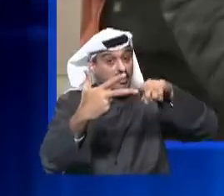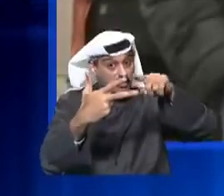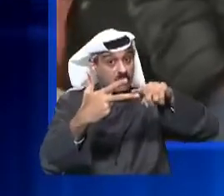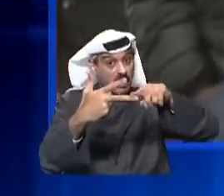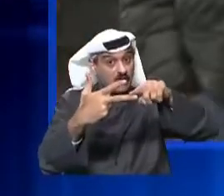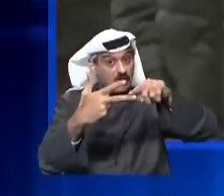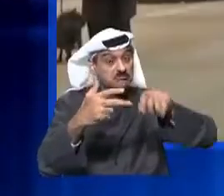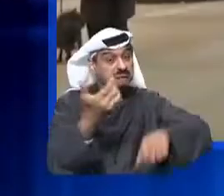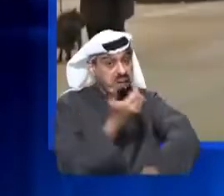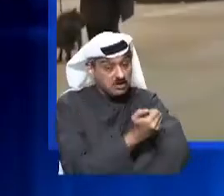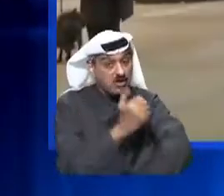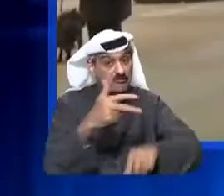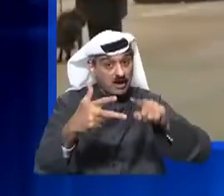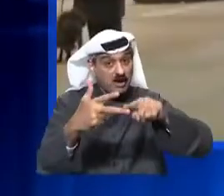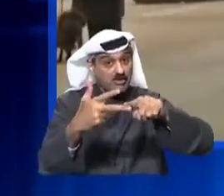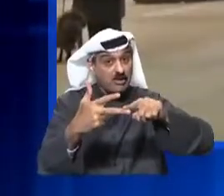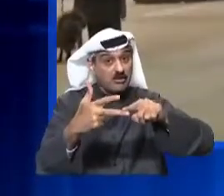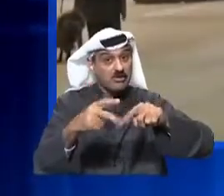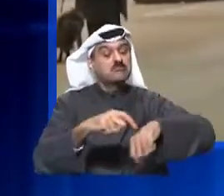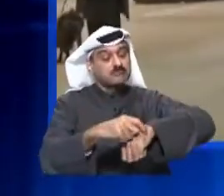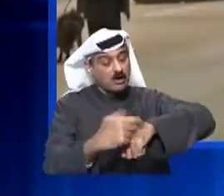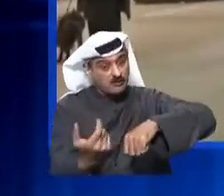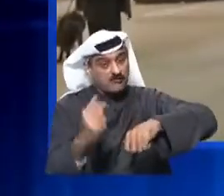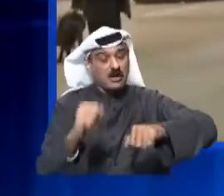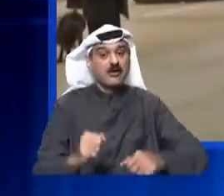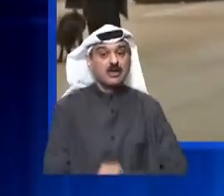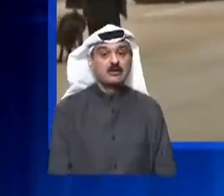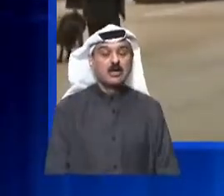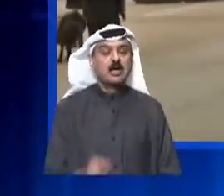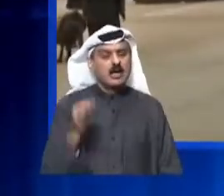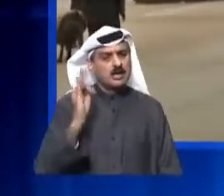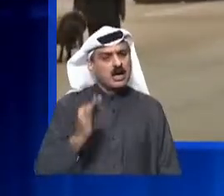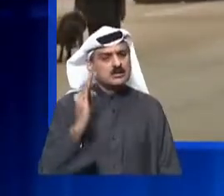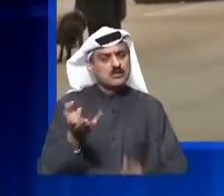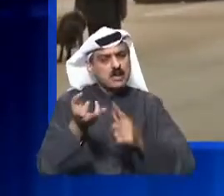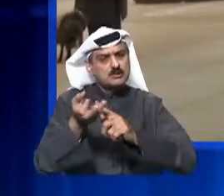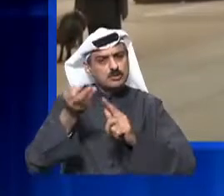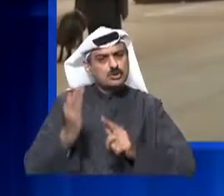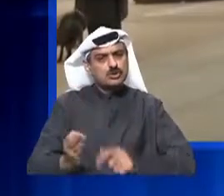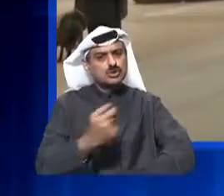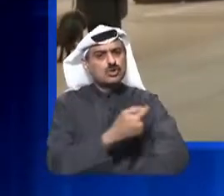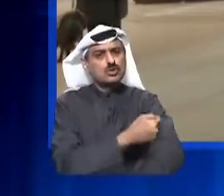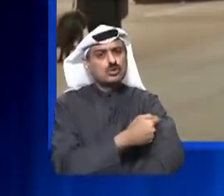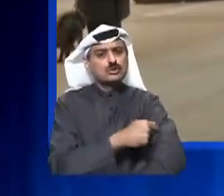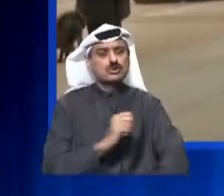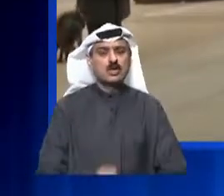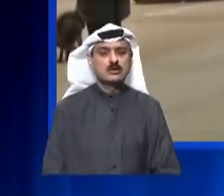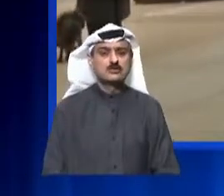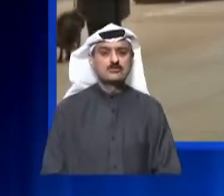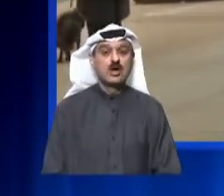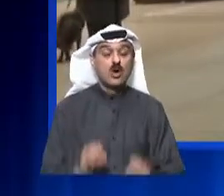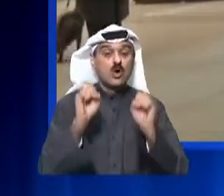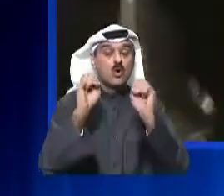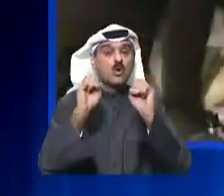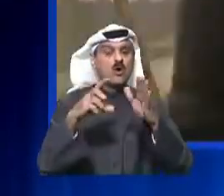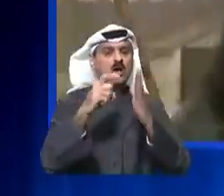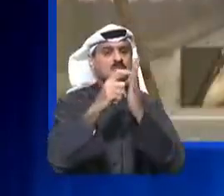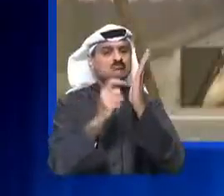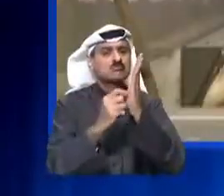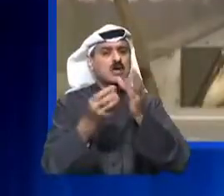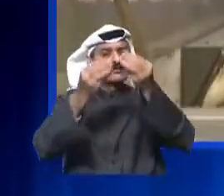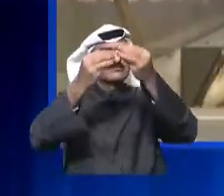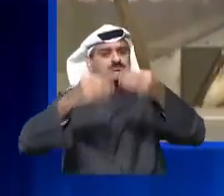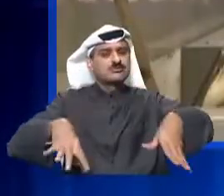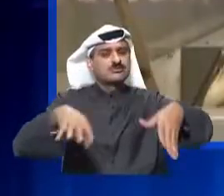يصاب إذا لم يراعي الشروط والاشتراطات الصحية. هنا العديد من الناس يكسرون القواعد. فمثلا